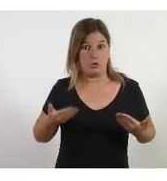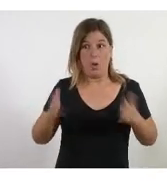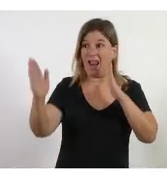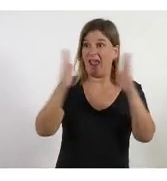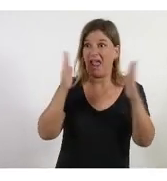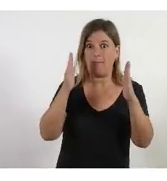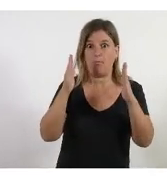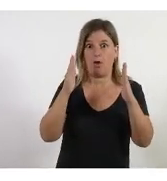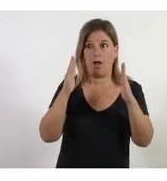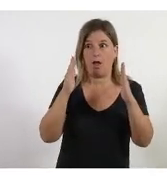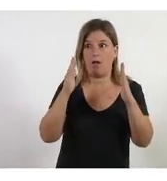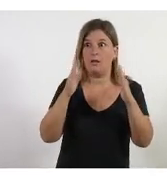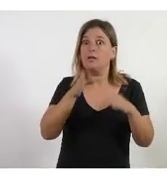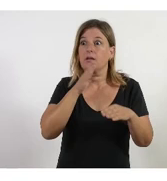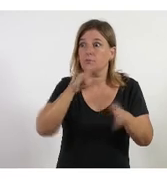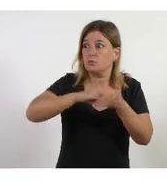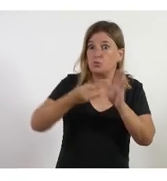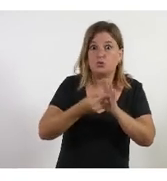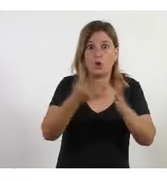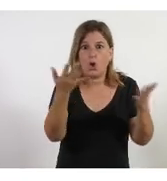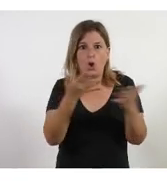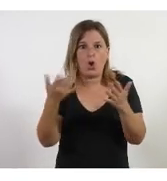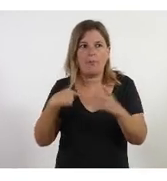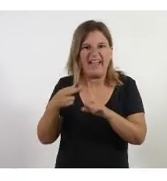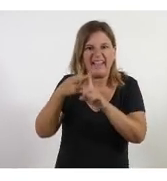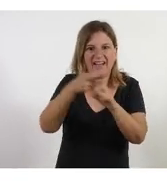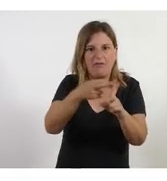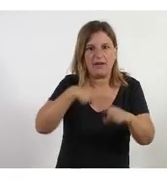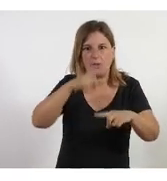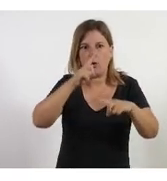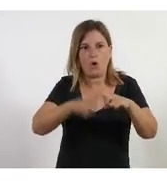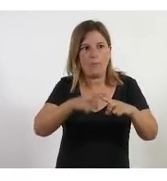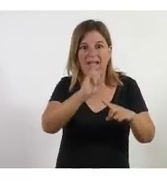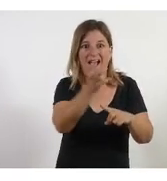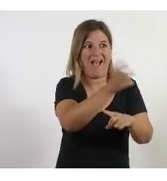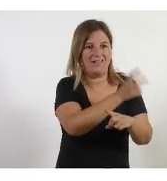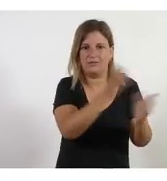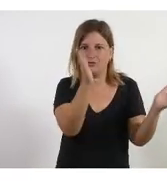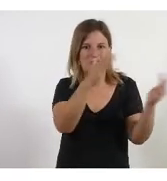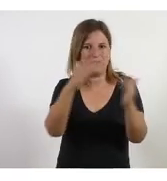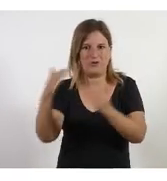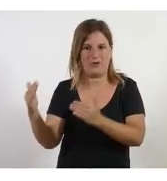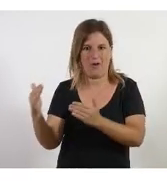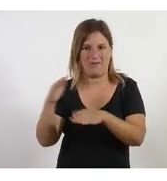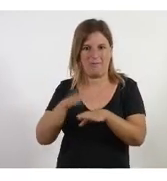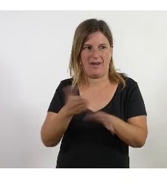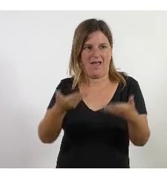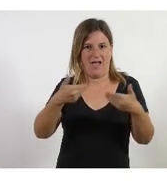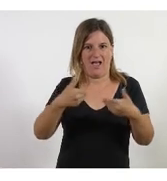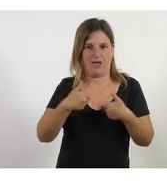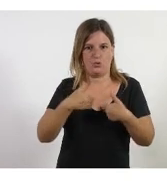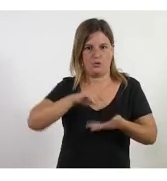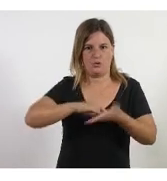hi ha contemporanis o contemporànies que ens serveixin de referents per caminar en aquesta